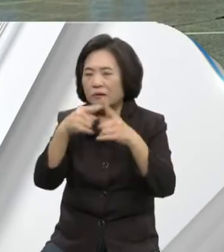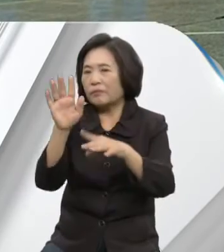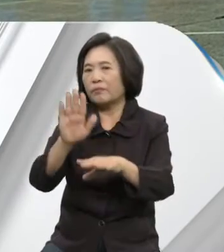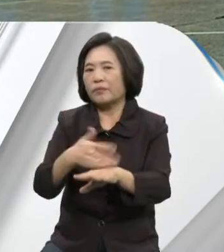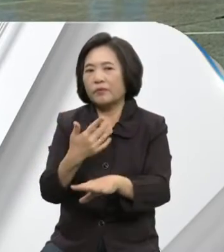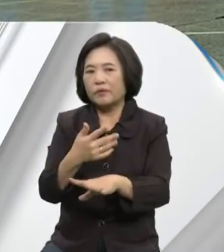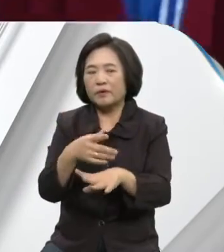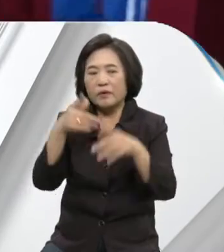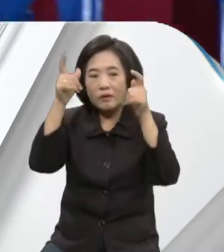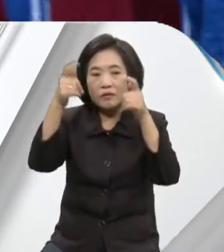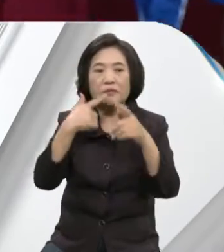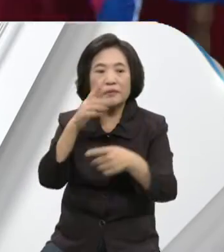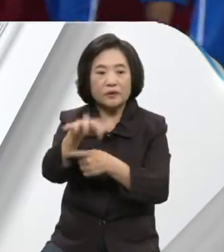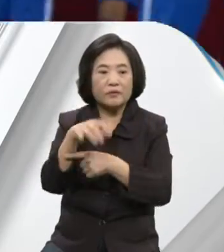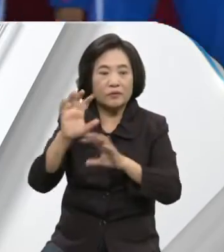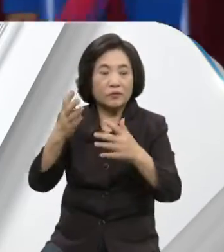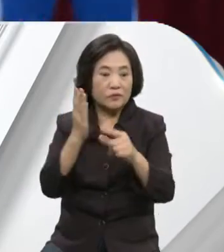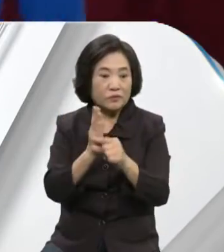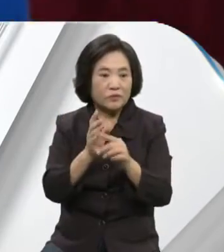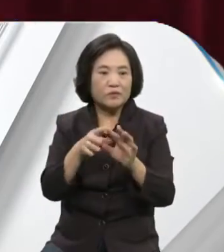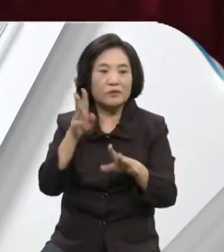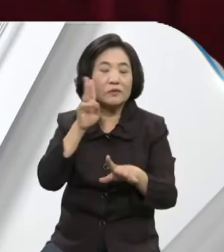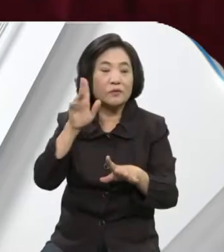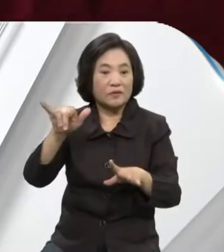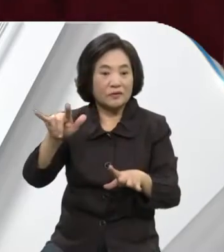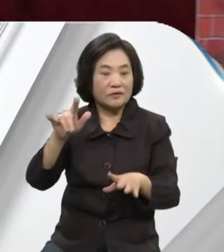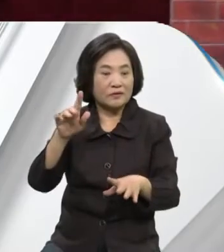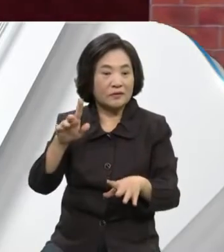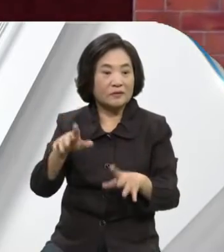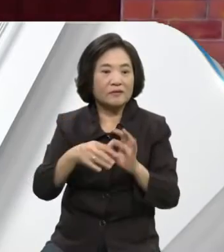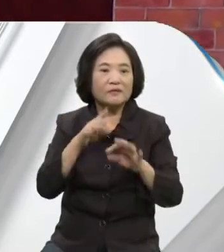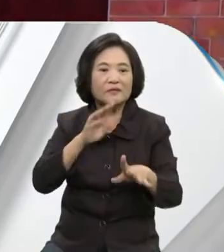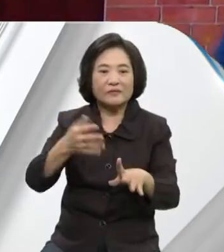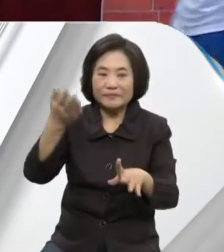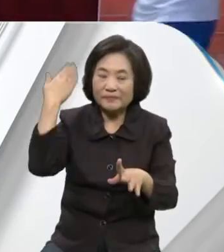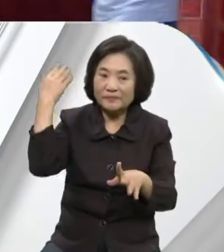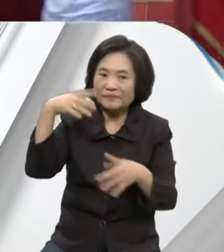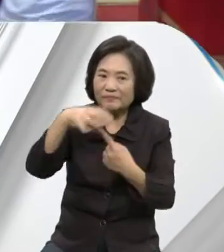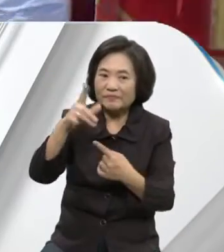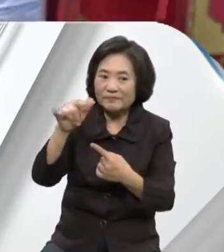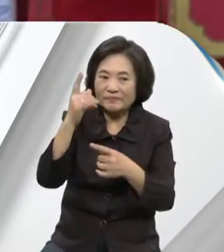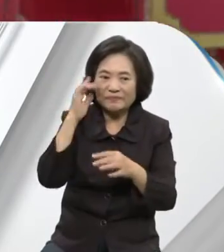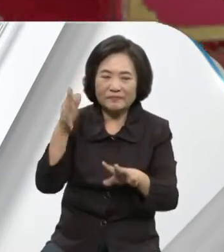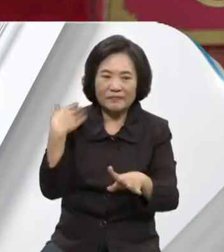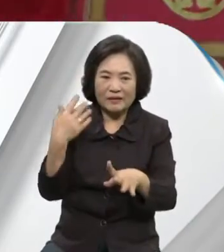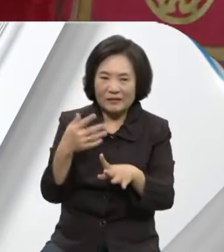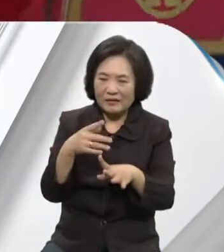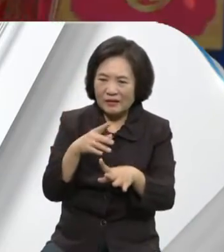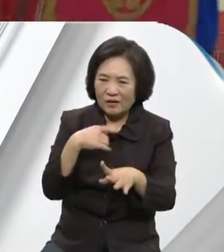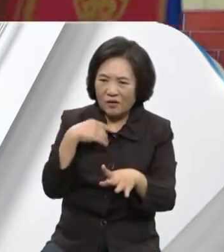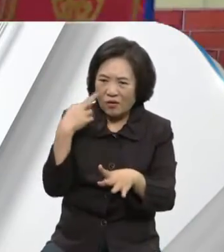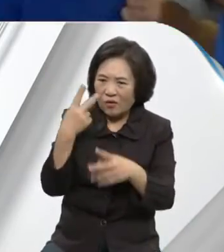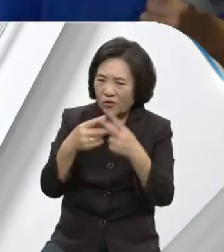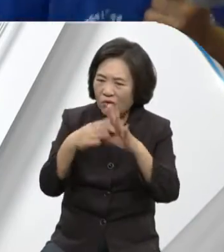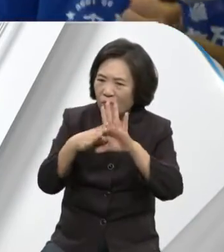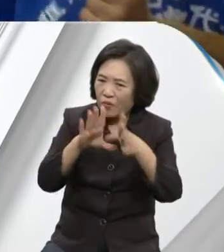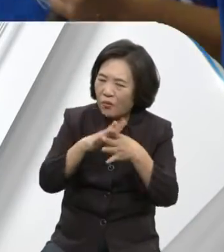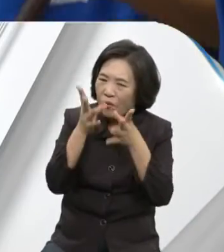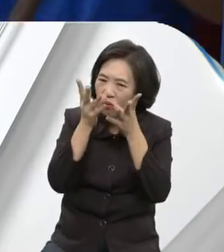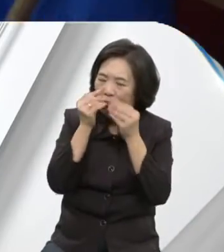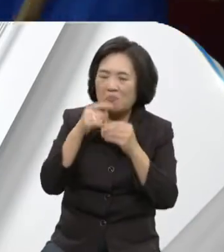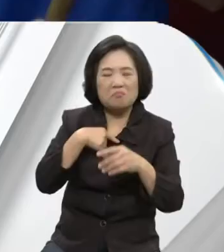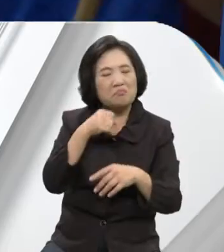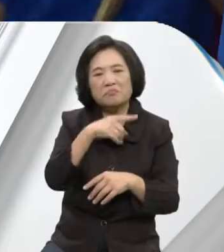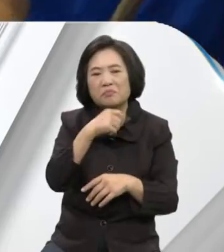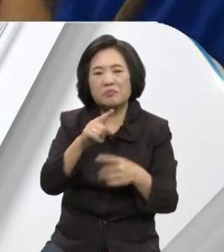高雄市立闽南国中嘅团建教师钟淑英，10多年前就发现学生唔系来学客家文化，所以用